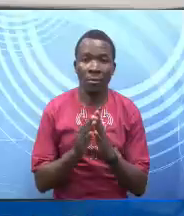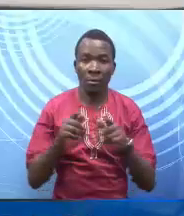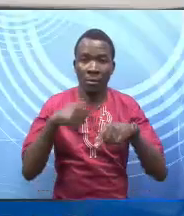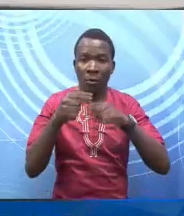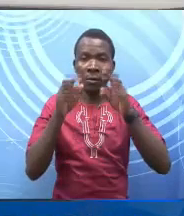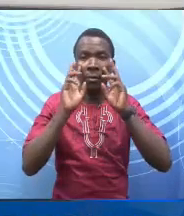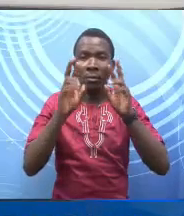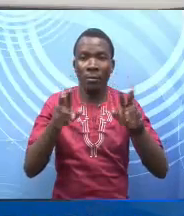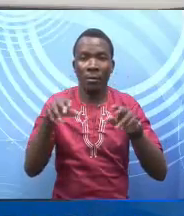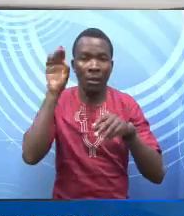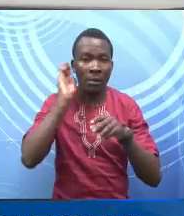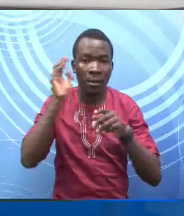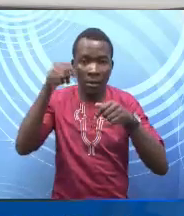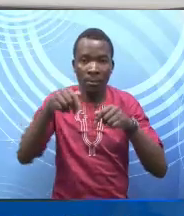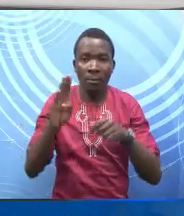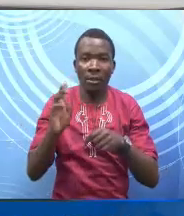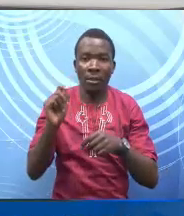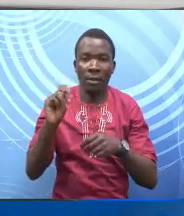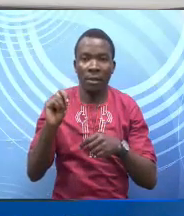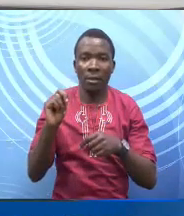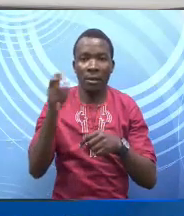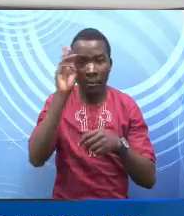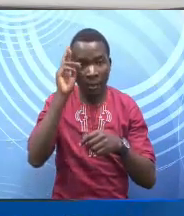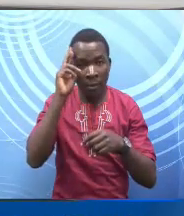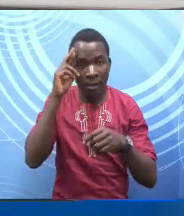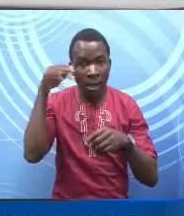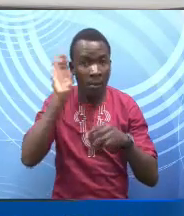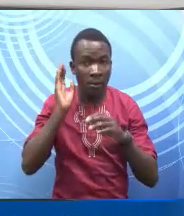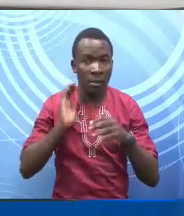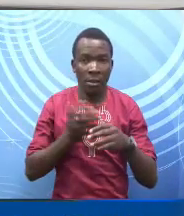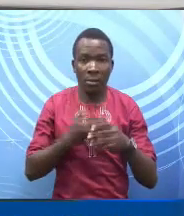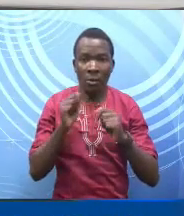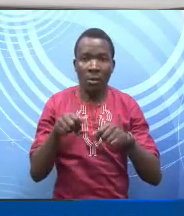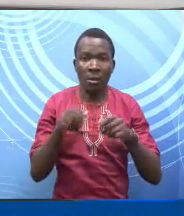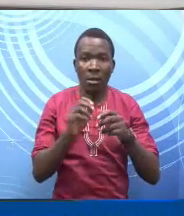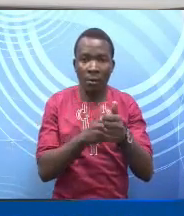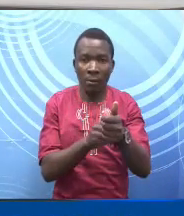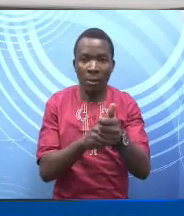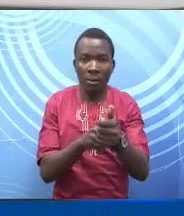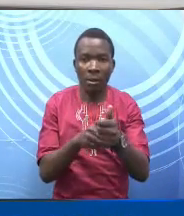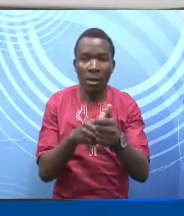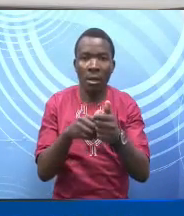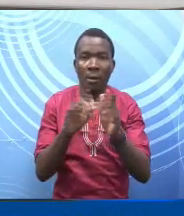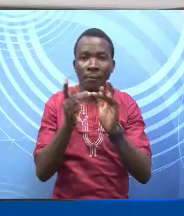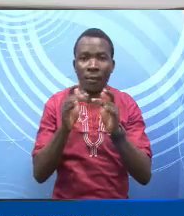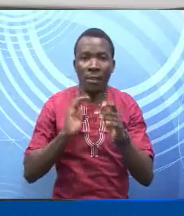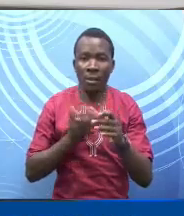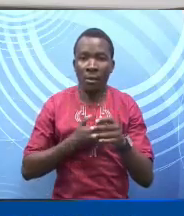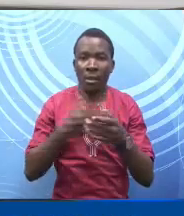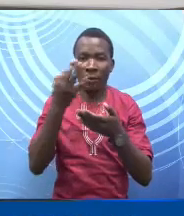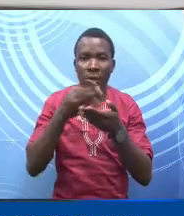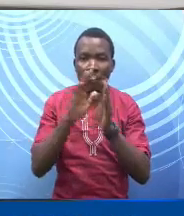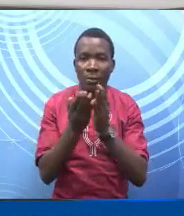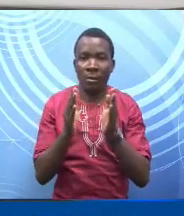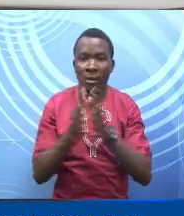Mukomeje gukurikira amakuru hano kuri BTN. Mbibutsa ko haya makuru yacu mushobora no kuyakurikira ku mbuga nkoranyambaga zacu arizo Facebook na Twitter